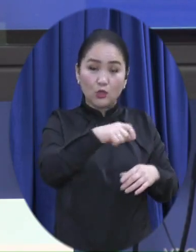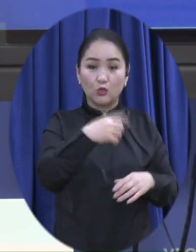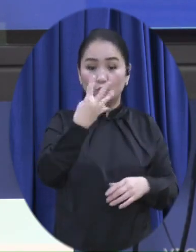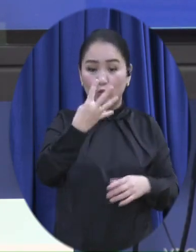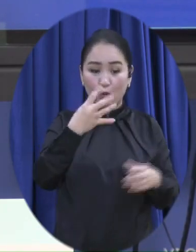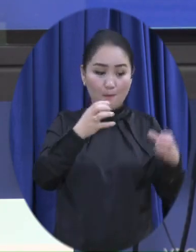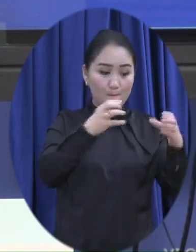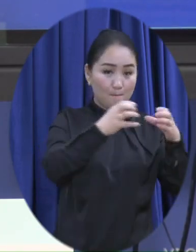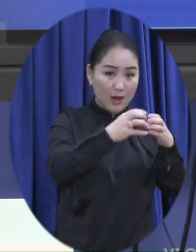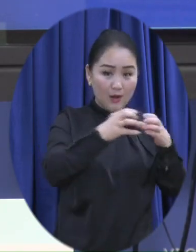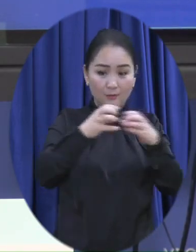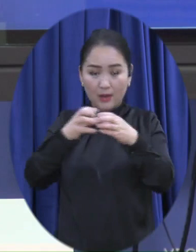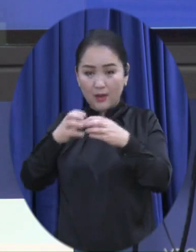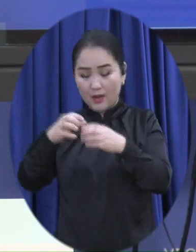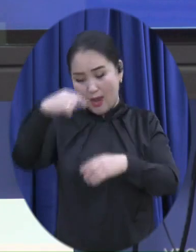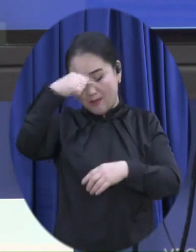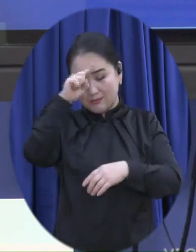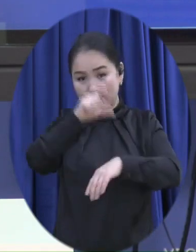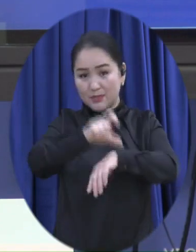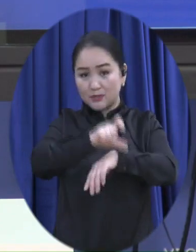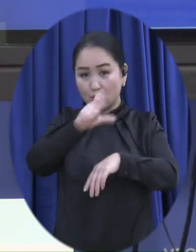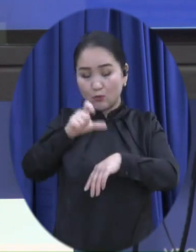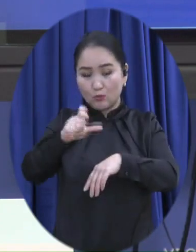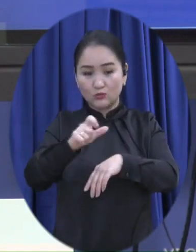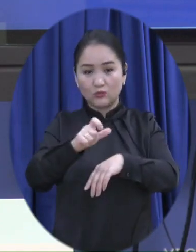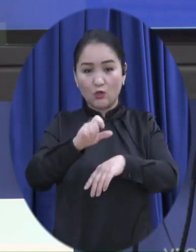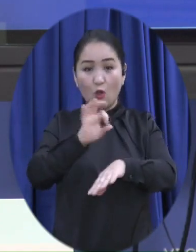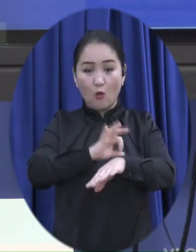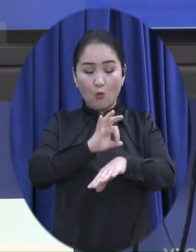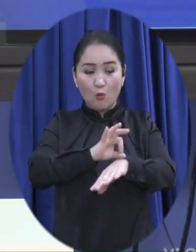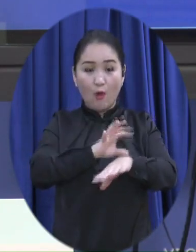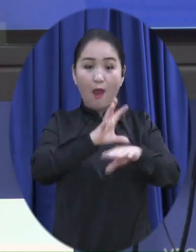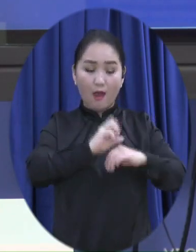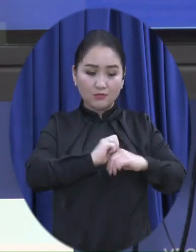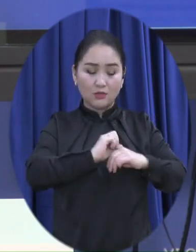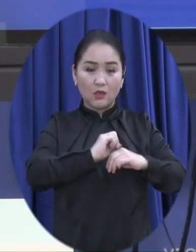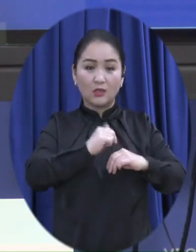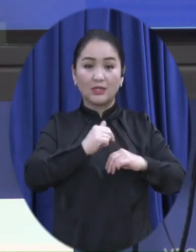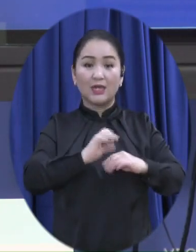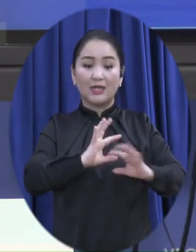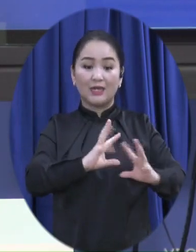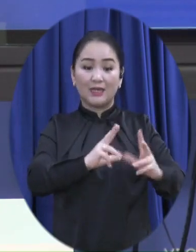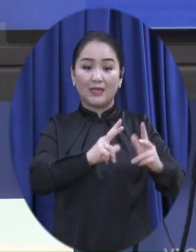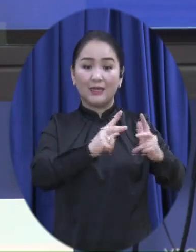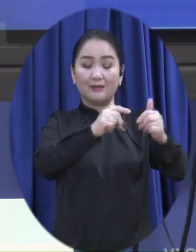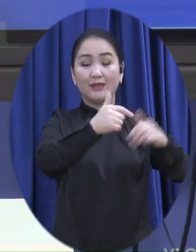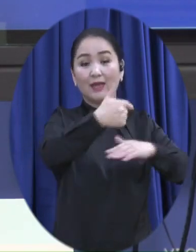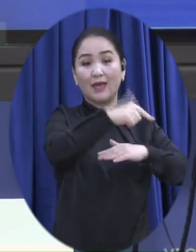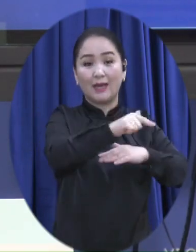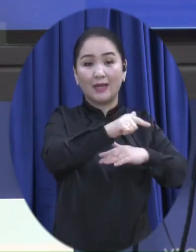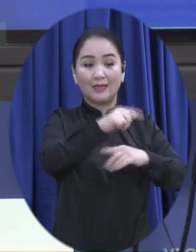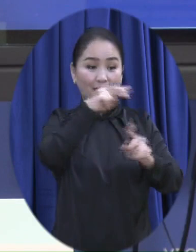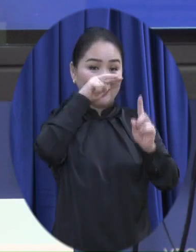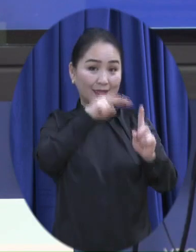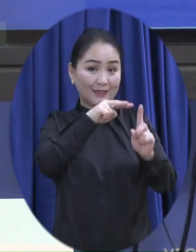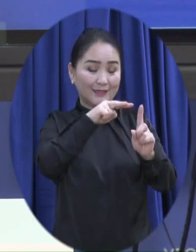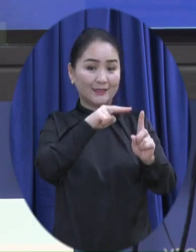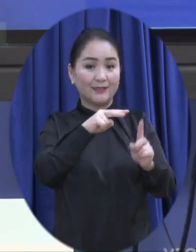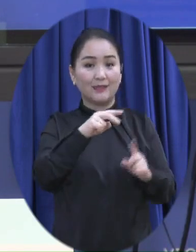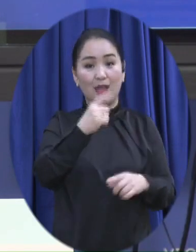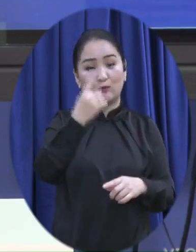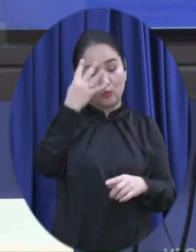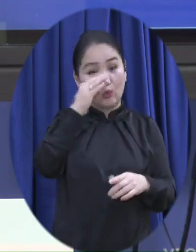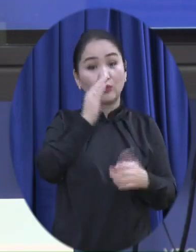багийн эмчнэр маань өвдсөн төрүүч нь бол эдгээд нөө хяналтынхаа 14 хоногтой явж байгаа. За дөрөвдөх кластер нь